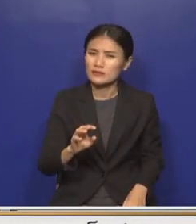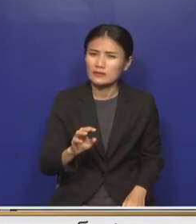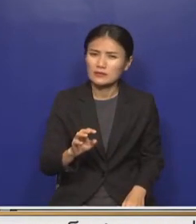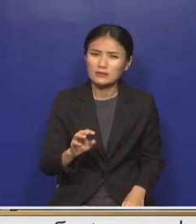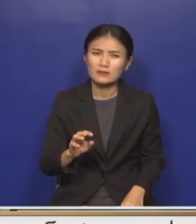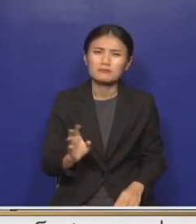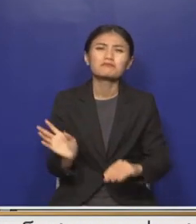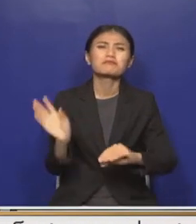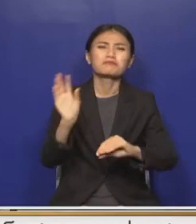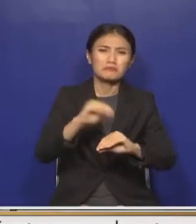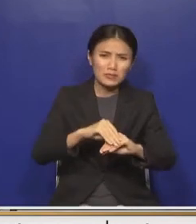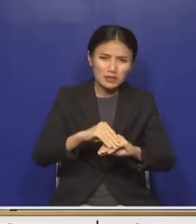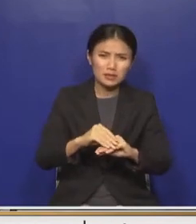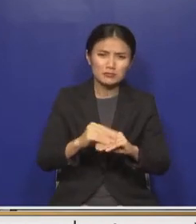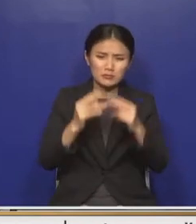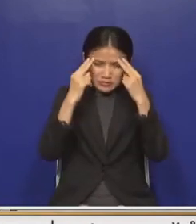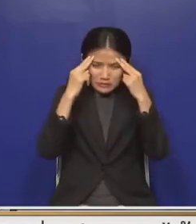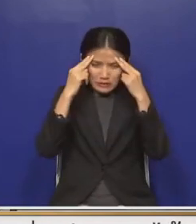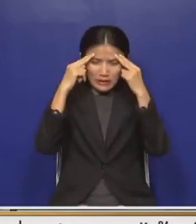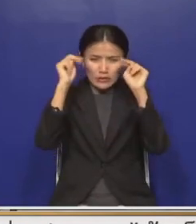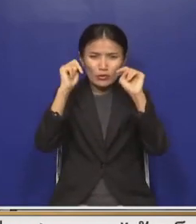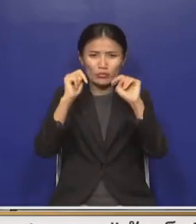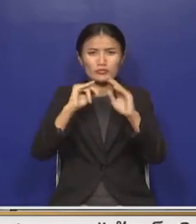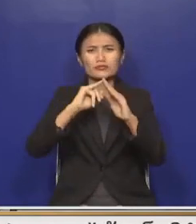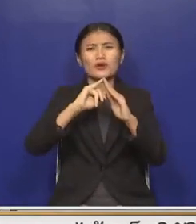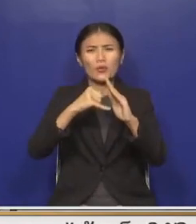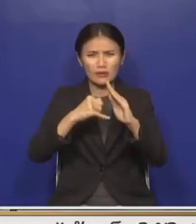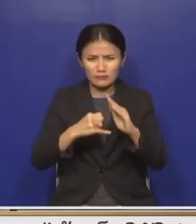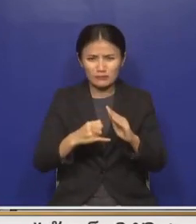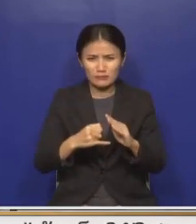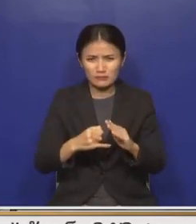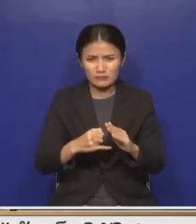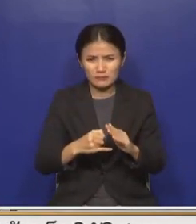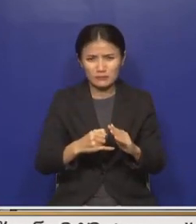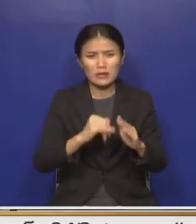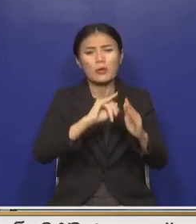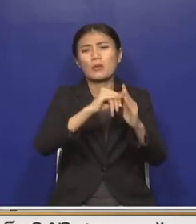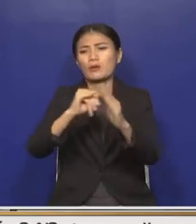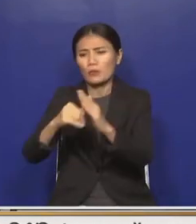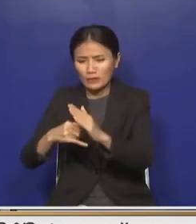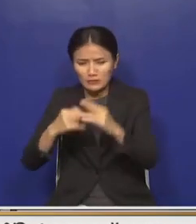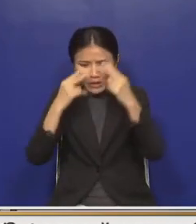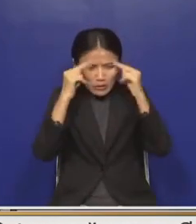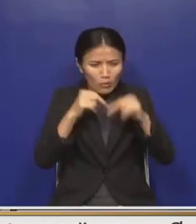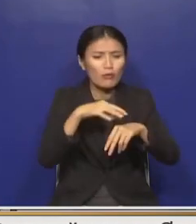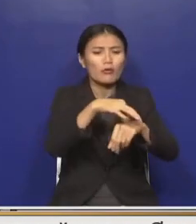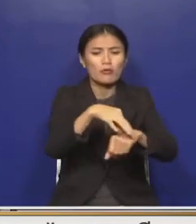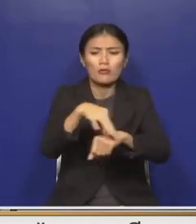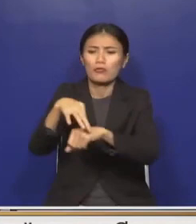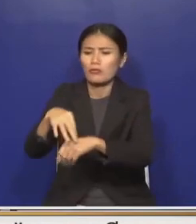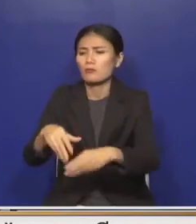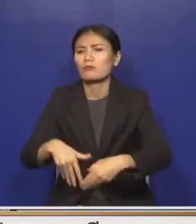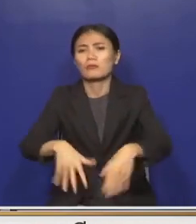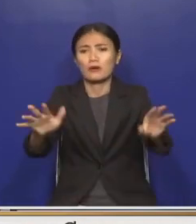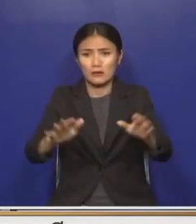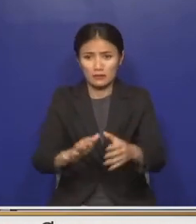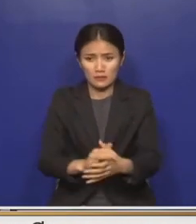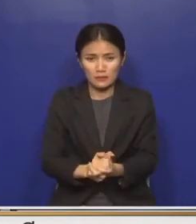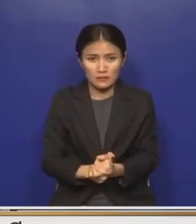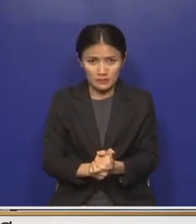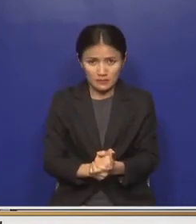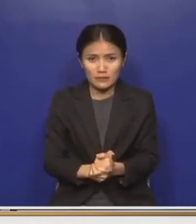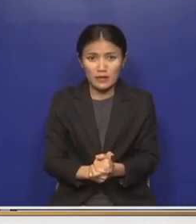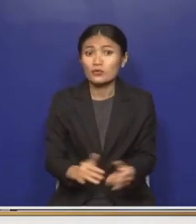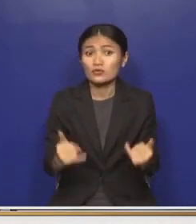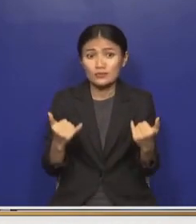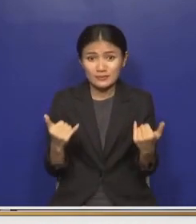อให้เหนฑาพว่าวันน